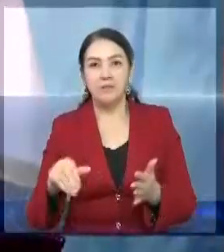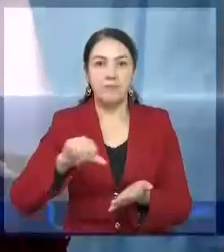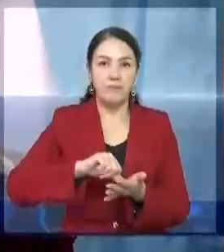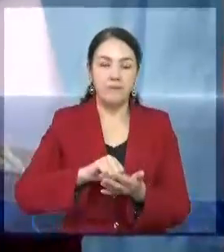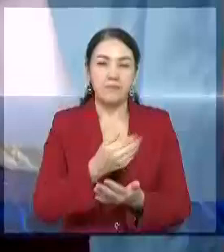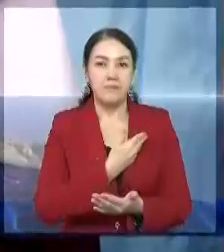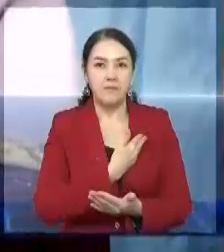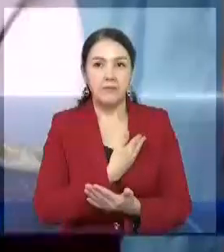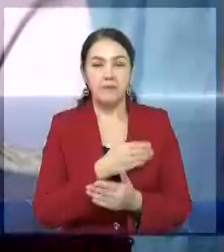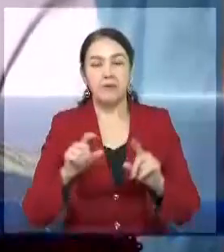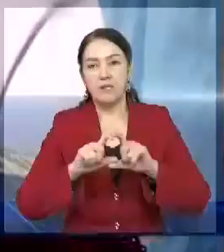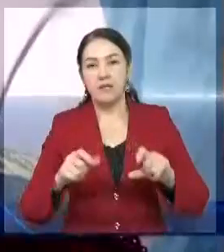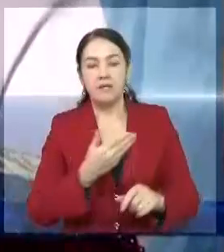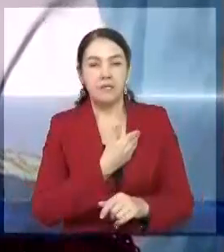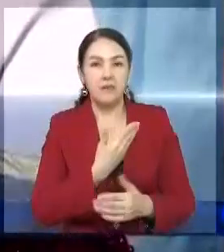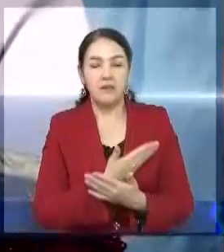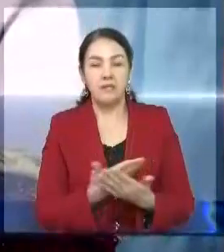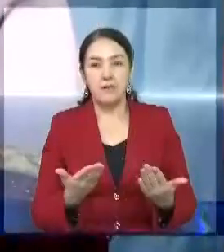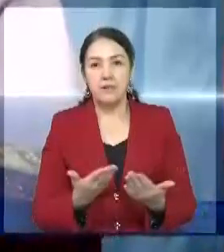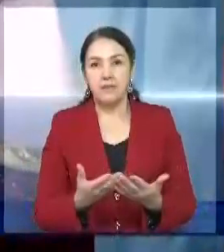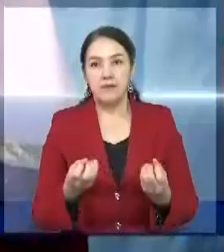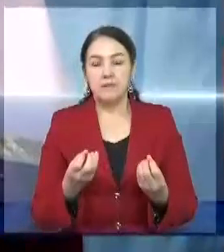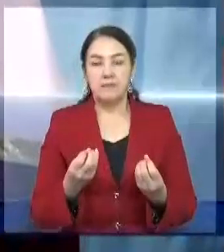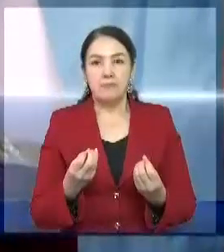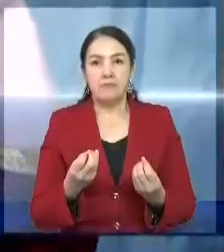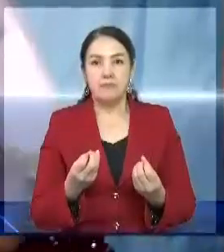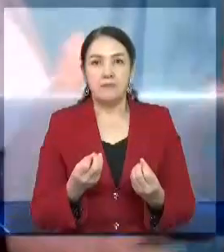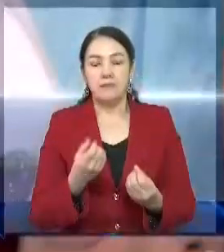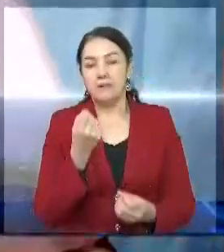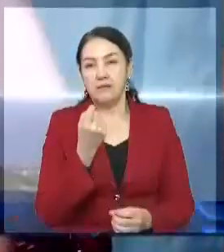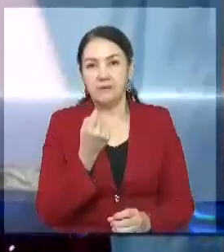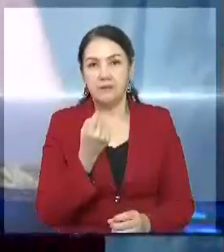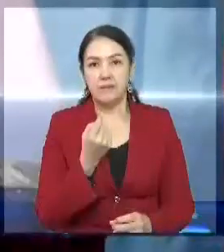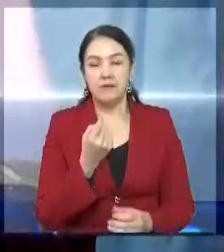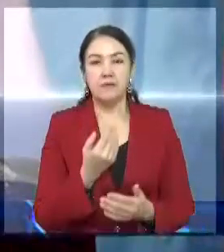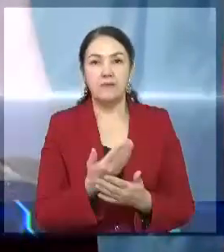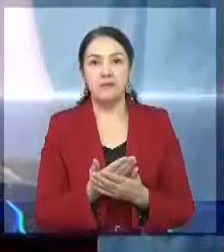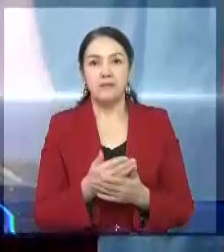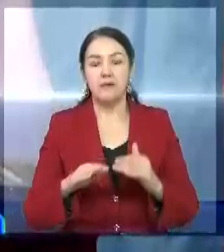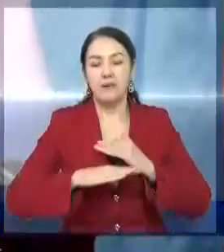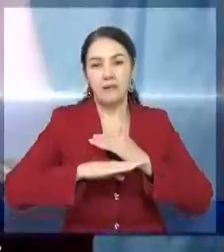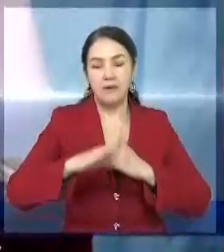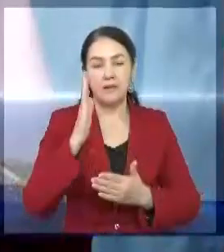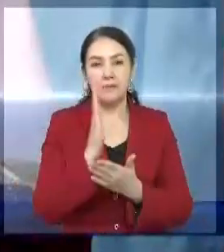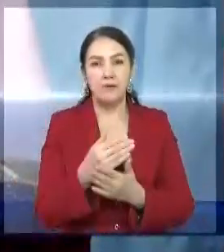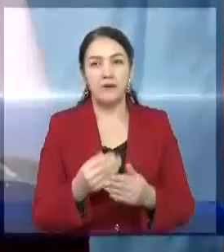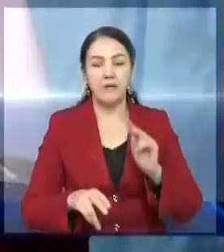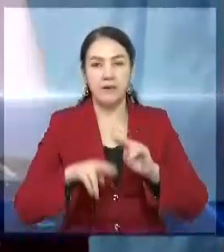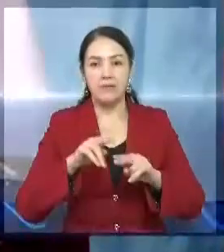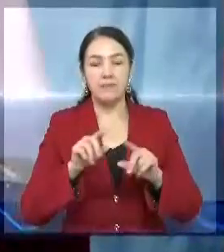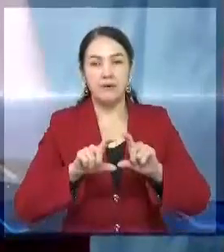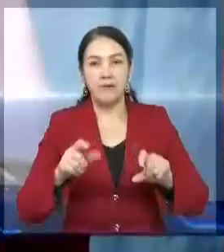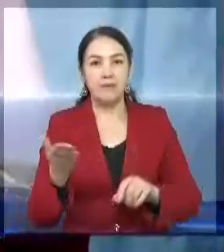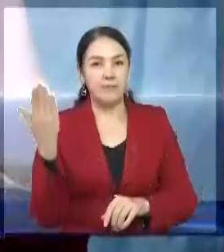қатысатын сондай мектеп болса деймін. Сосын бір шағын ғана алаңымыз бар, балаларға салып берген. Осы мектепте